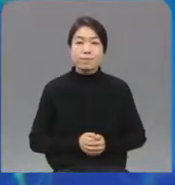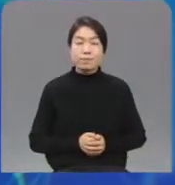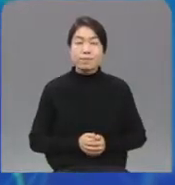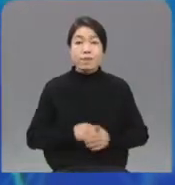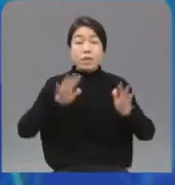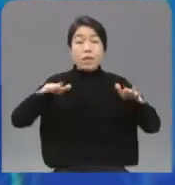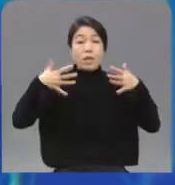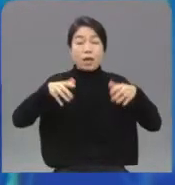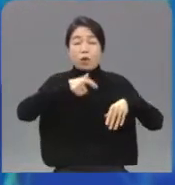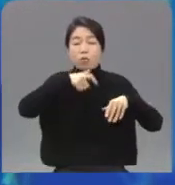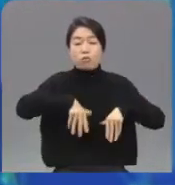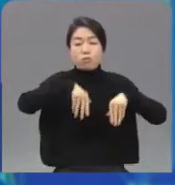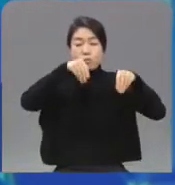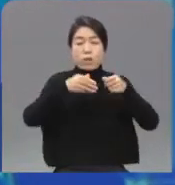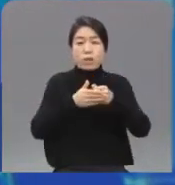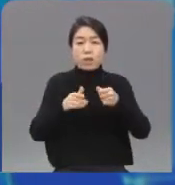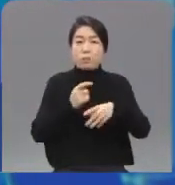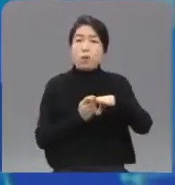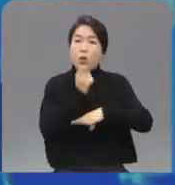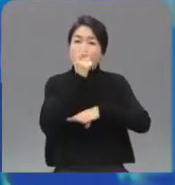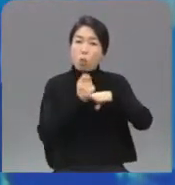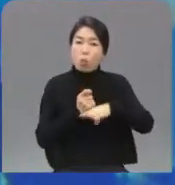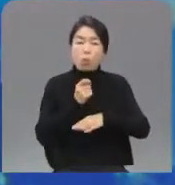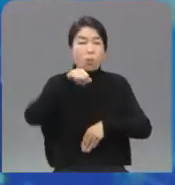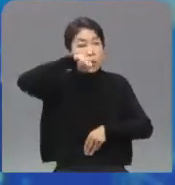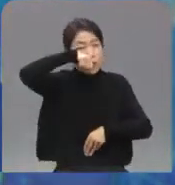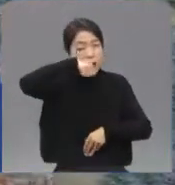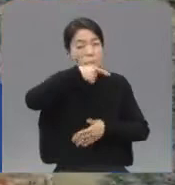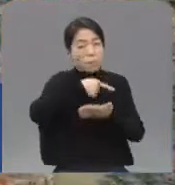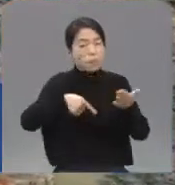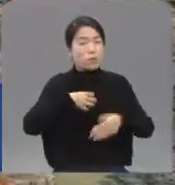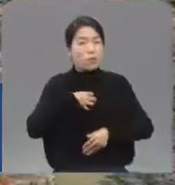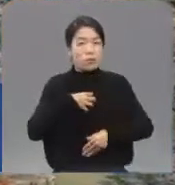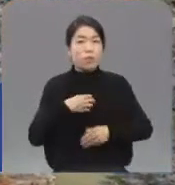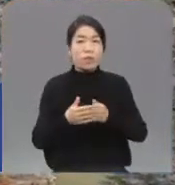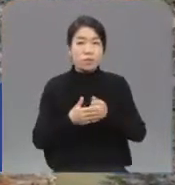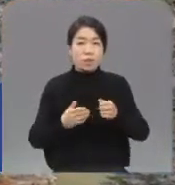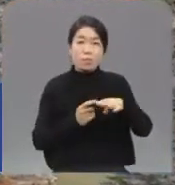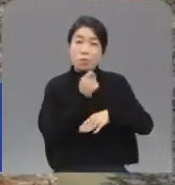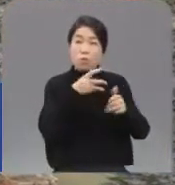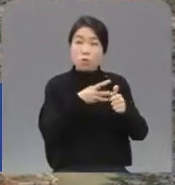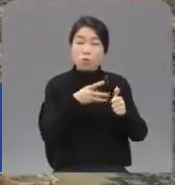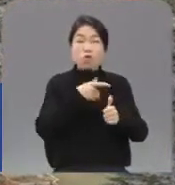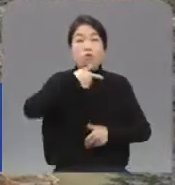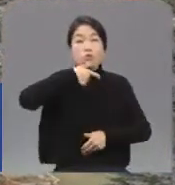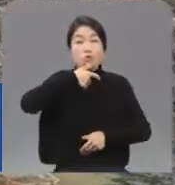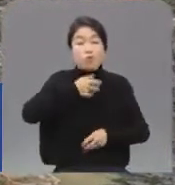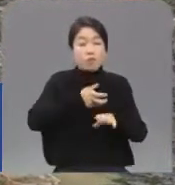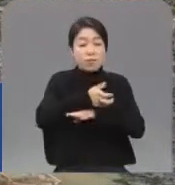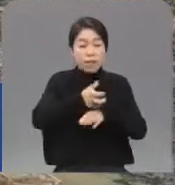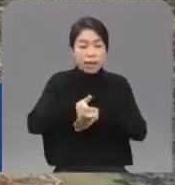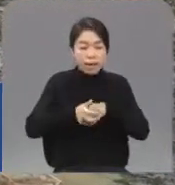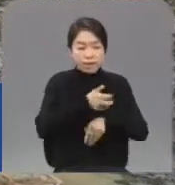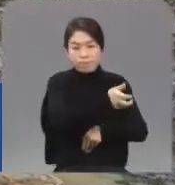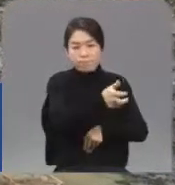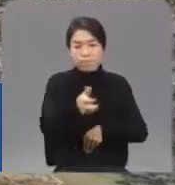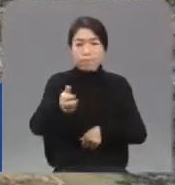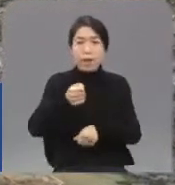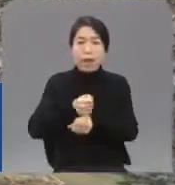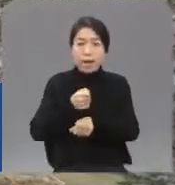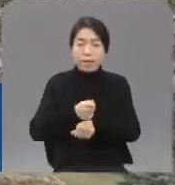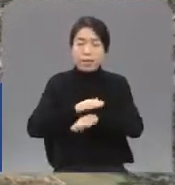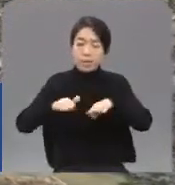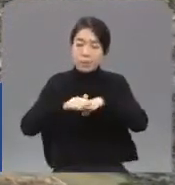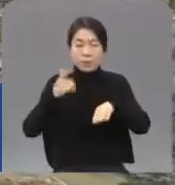가을 가뭄이 이어지면서 고흥 조생 양파 피해가 우려되면서 고흥군이 급수 차량을 긴급 투입하는 등 대책